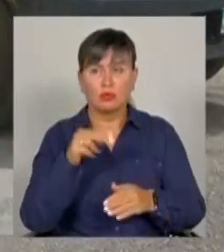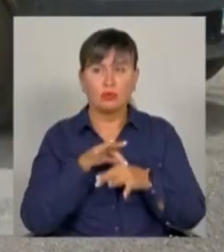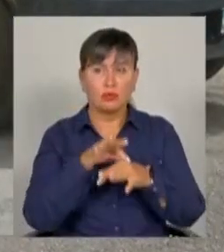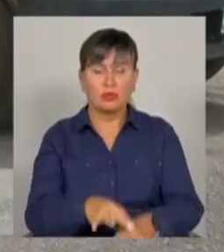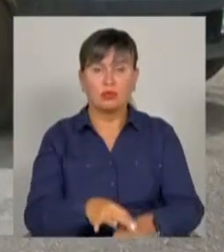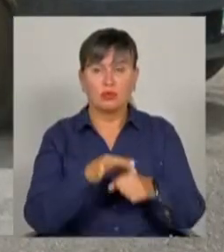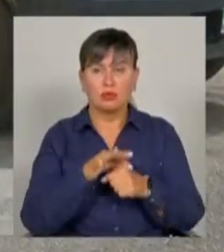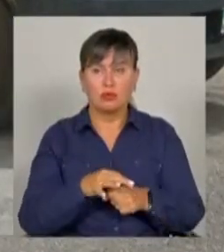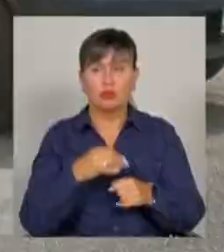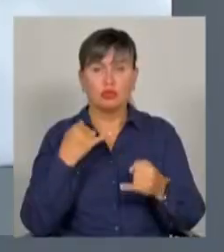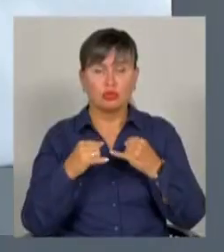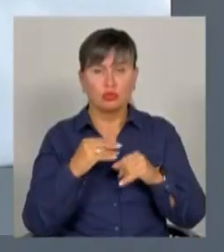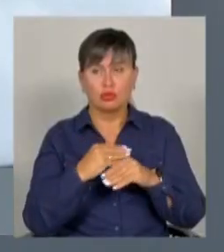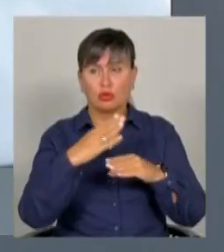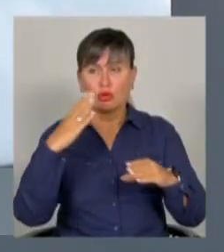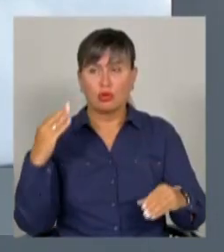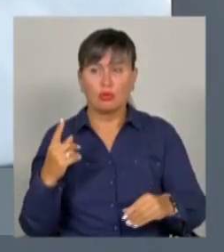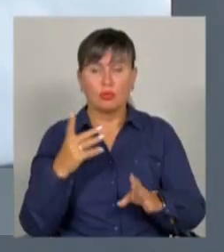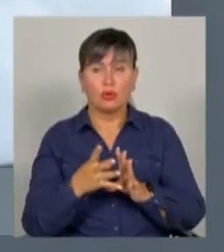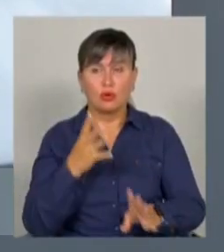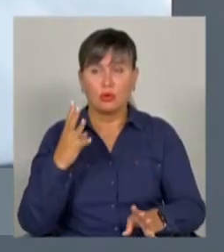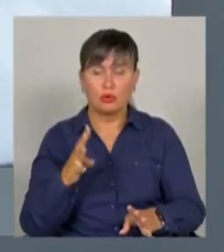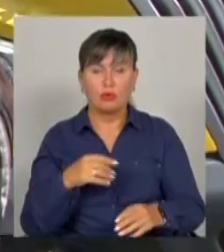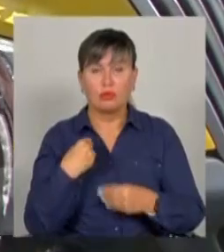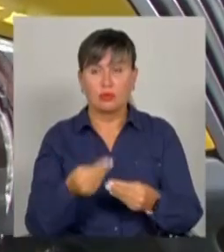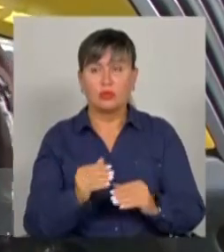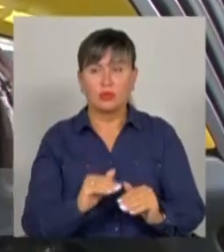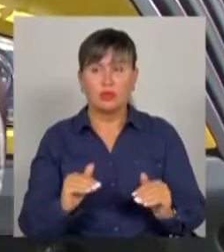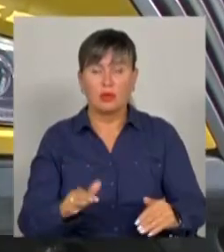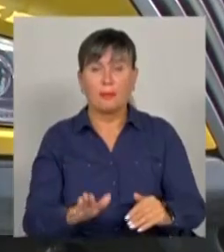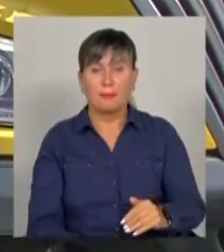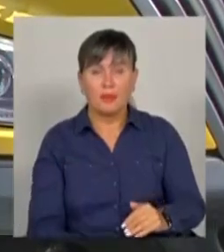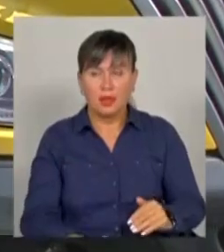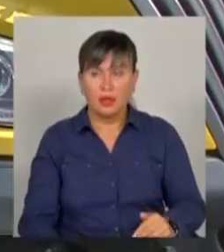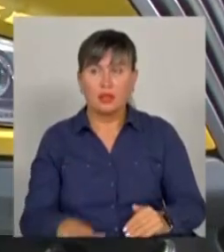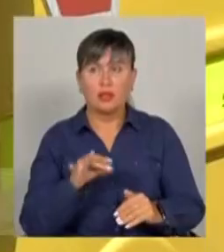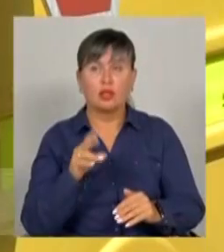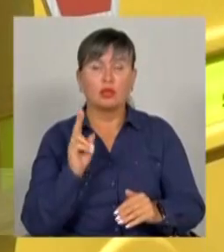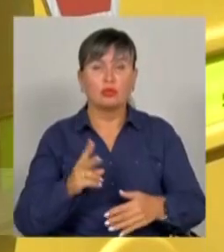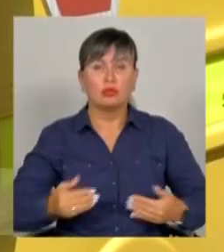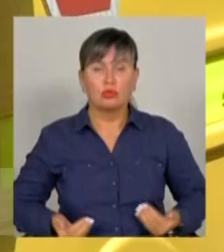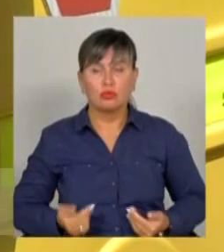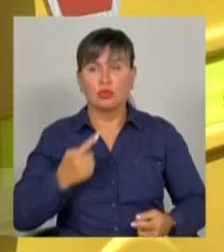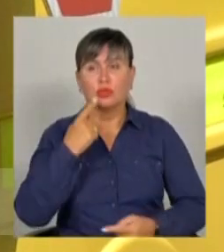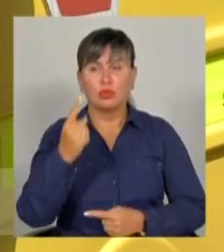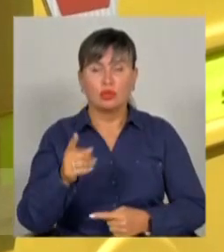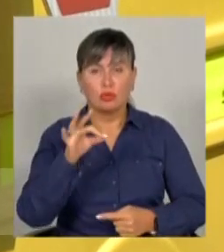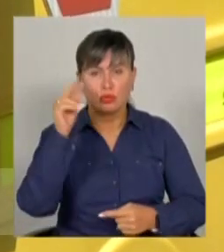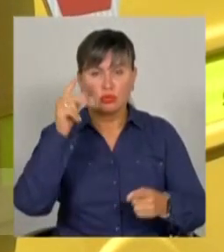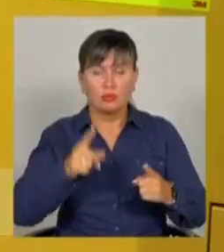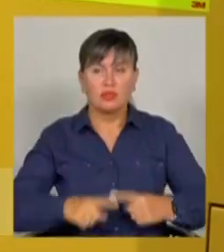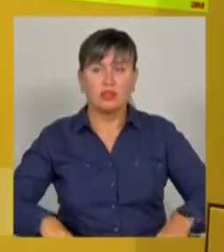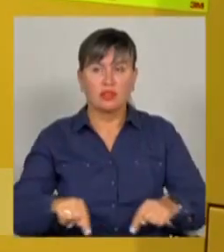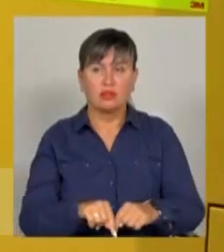и привозят желтые скулбасы. В первую очередь предпочтение отдается детям младших классов и тем, кто живет далеко от учебных